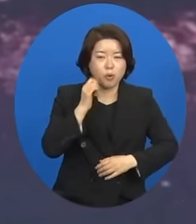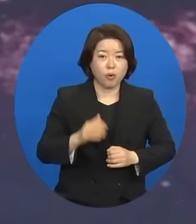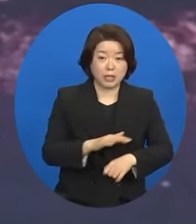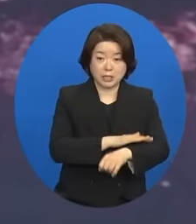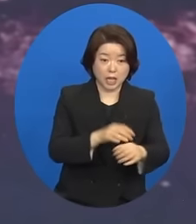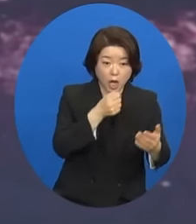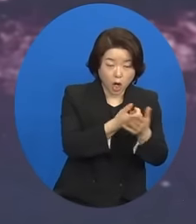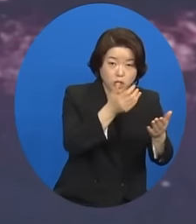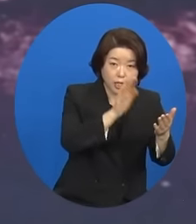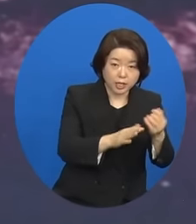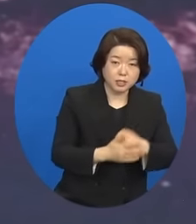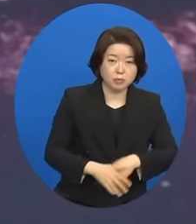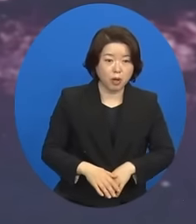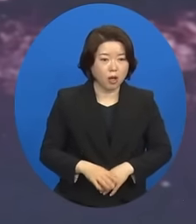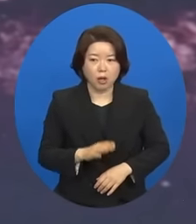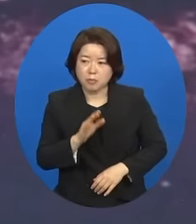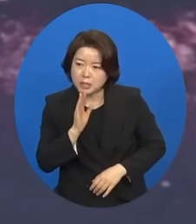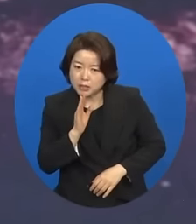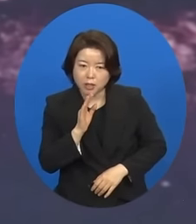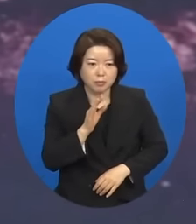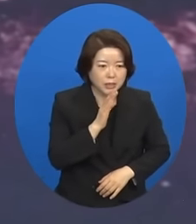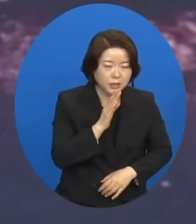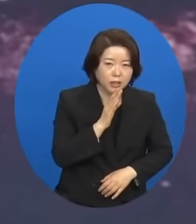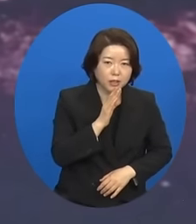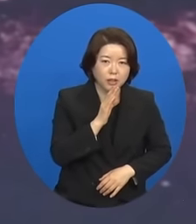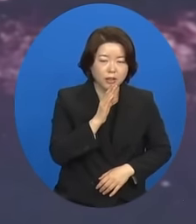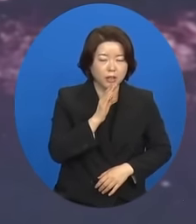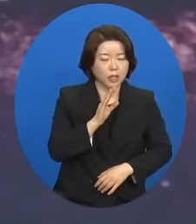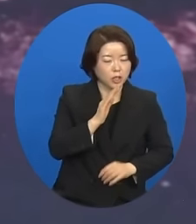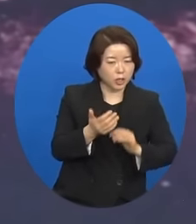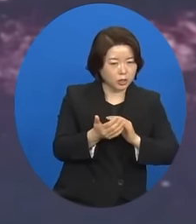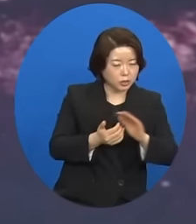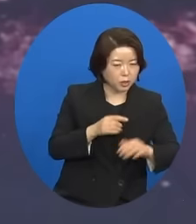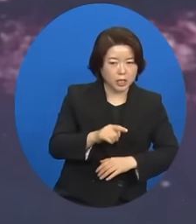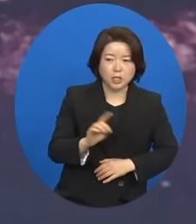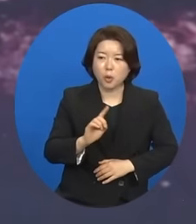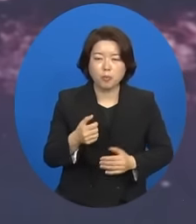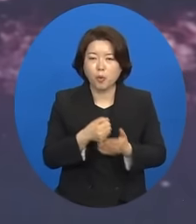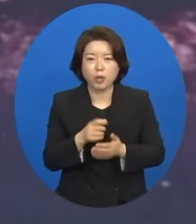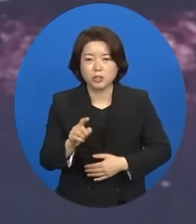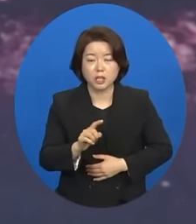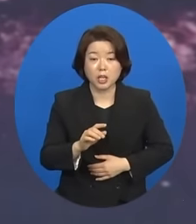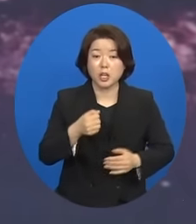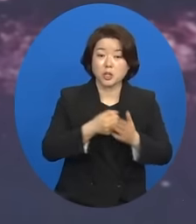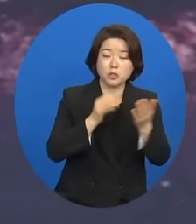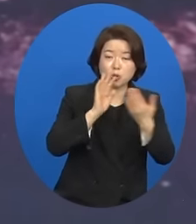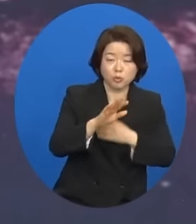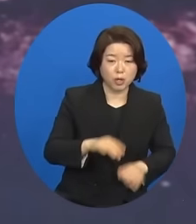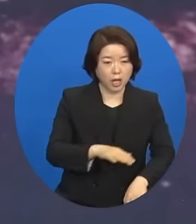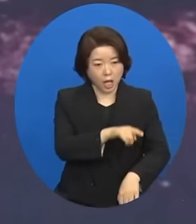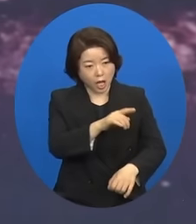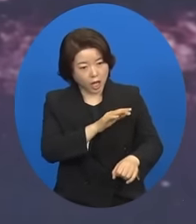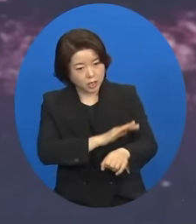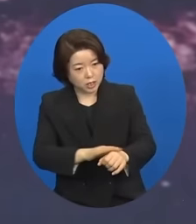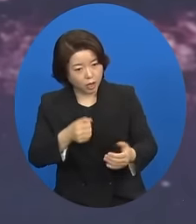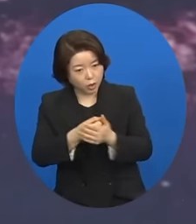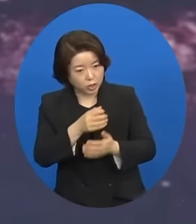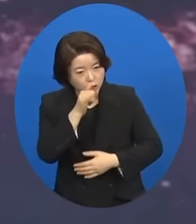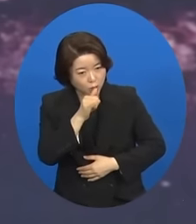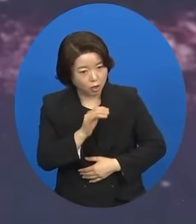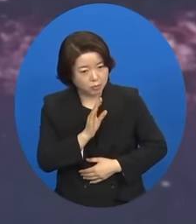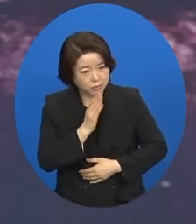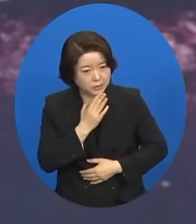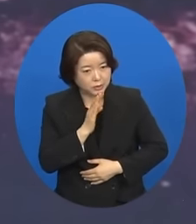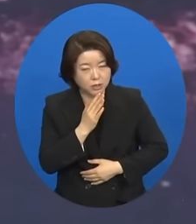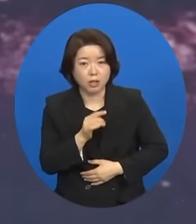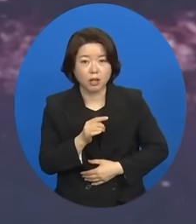결정했다가 잘 결정한 거 맞을까 결정하기 전에는 이게 결정이 뭘 해야 될까 이러다가 결정한 뒤에는 잘 결정한 거 맞을까